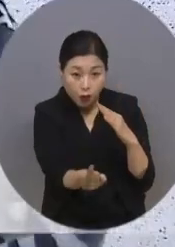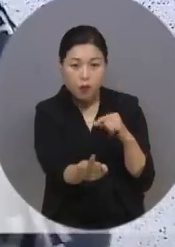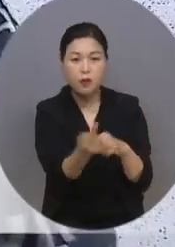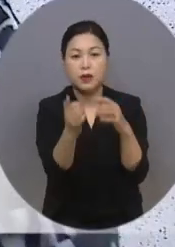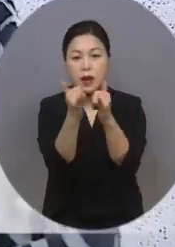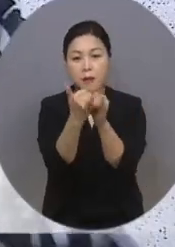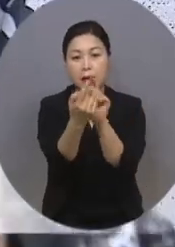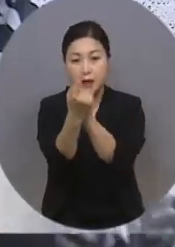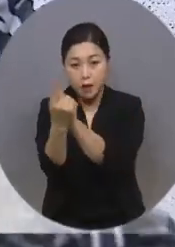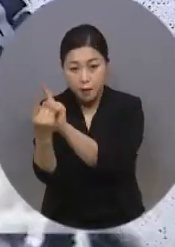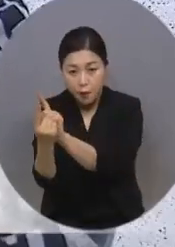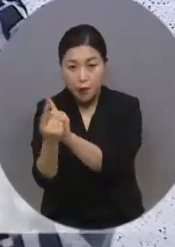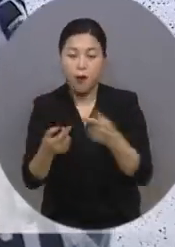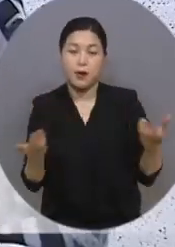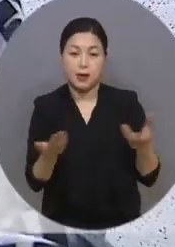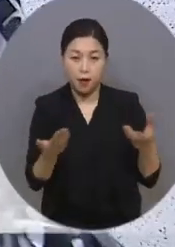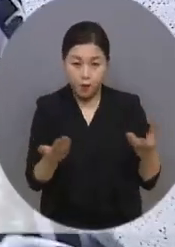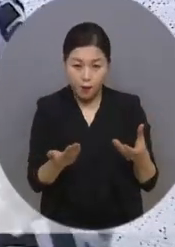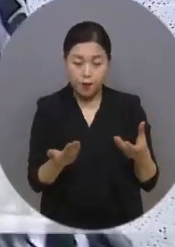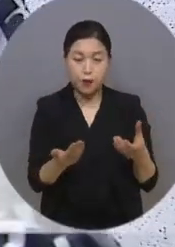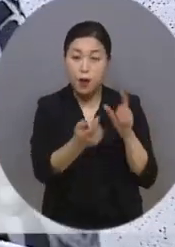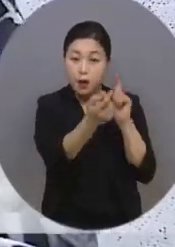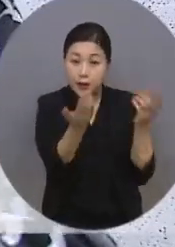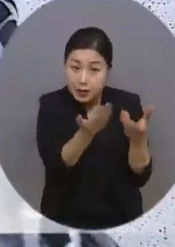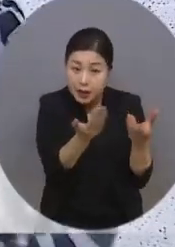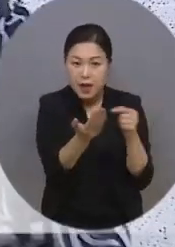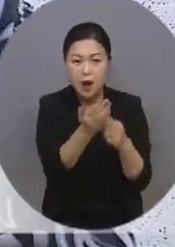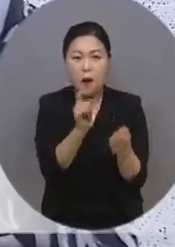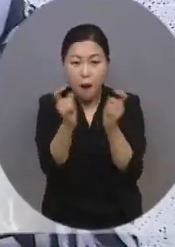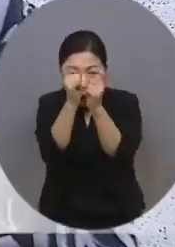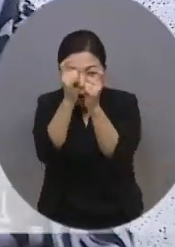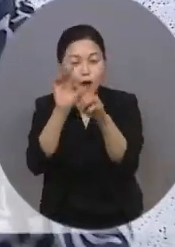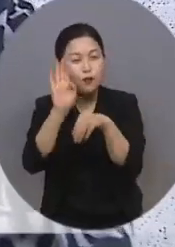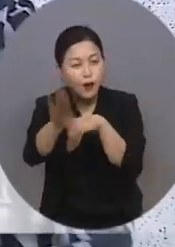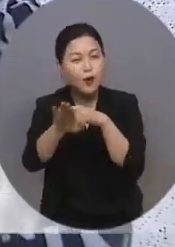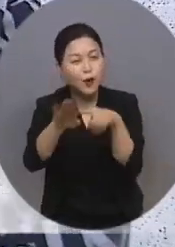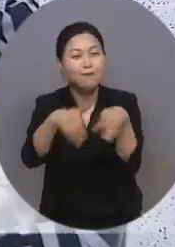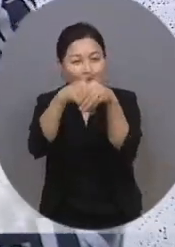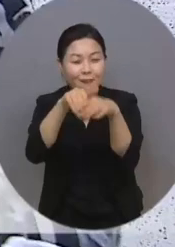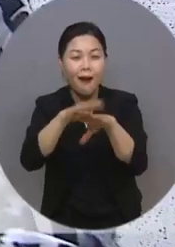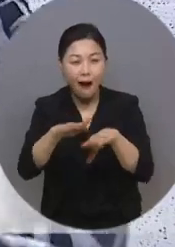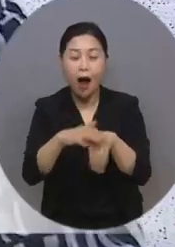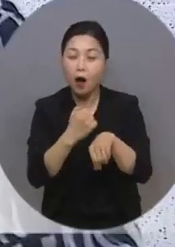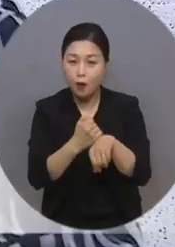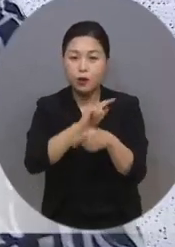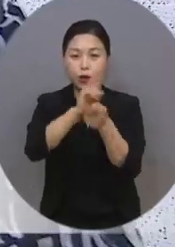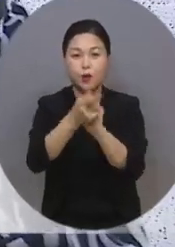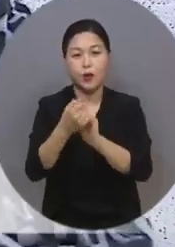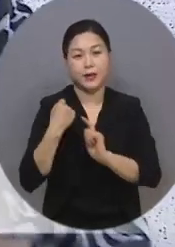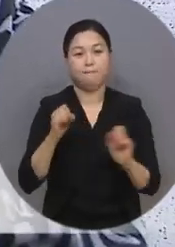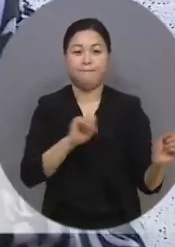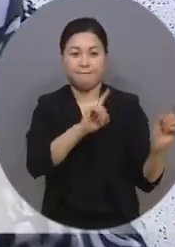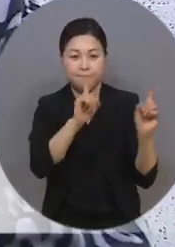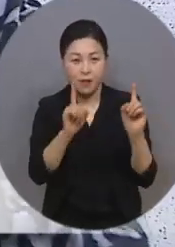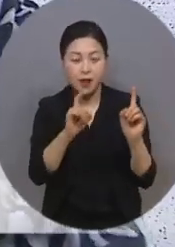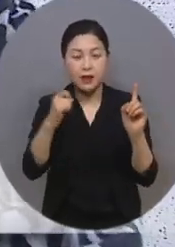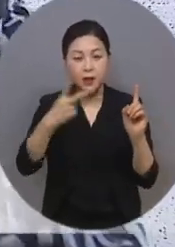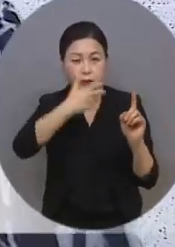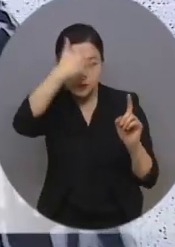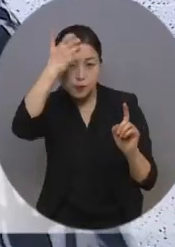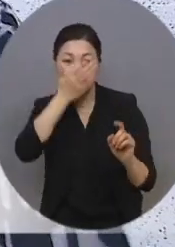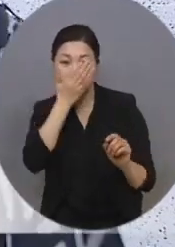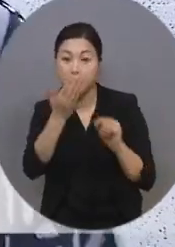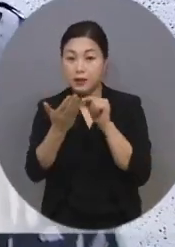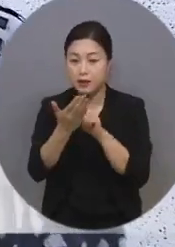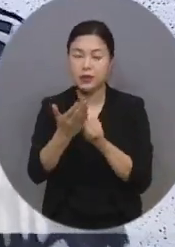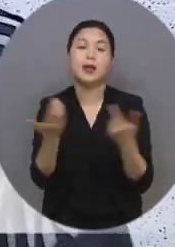사람을 만나고 일을 하고 또 일하다 다투게 되면 화해를 하고 또 같이 힘을 내고 또 다시 또 꿈을